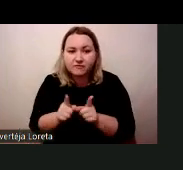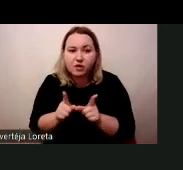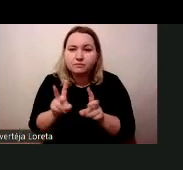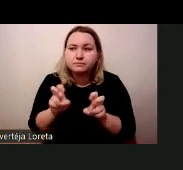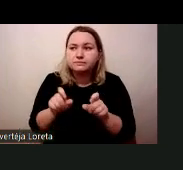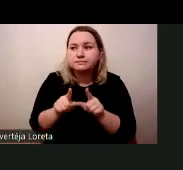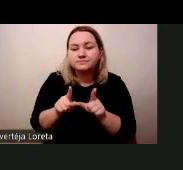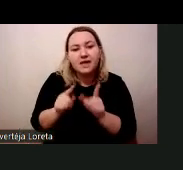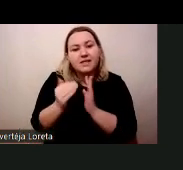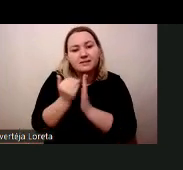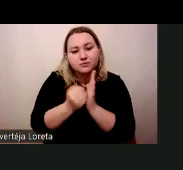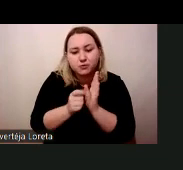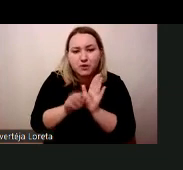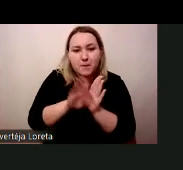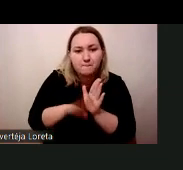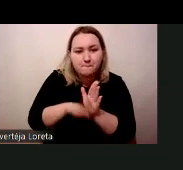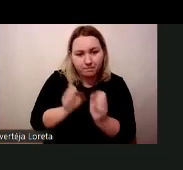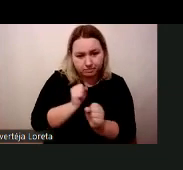kad mokinių